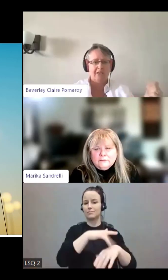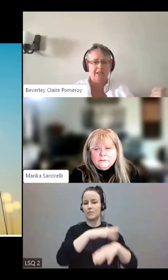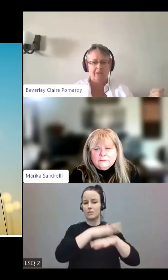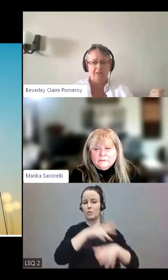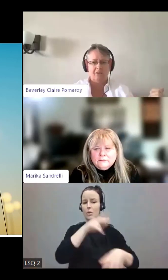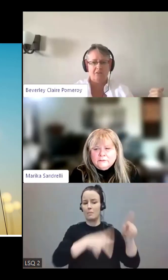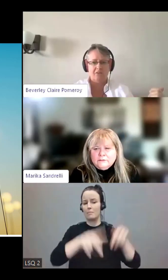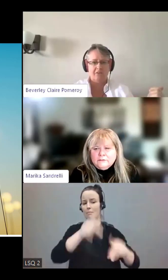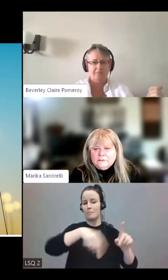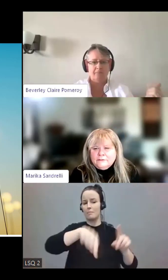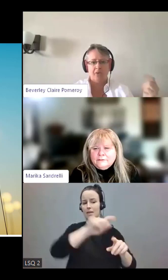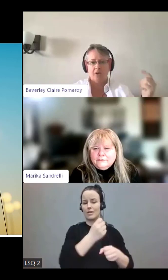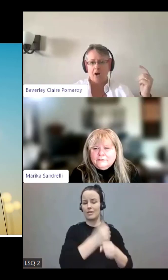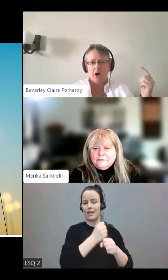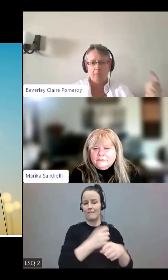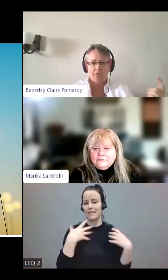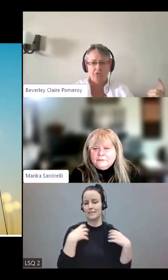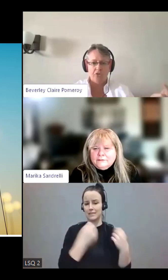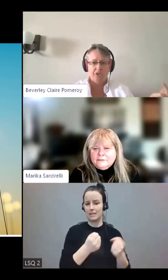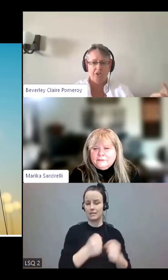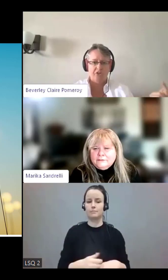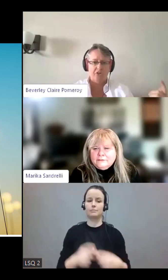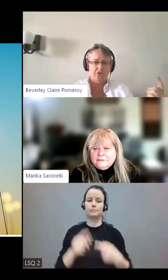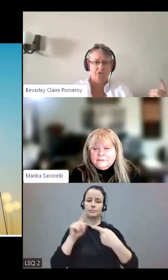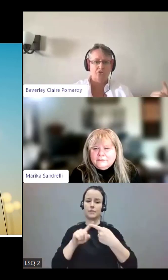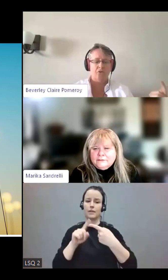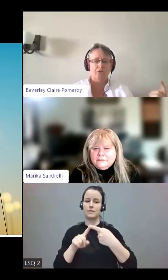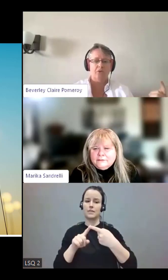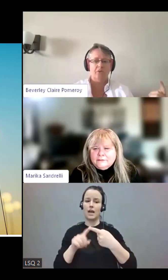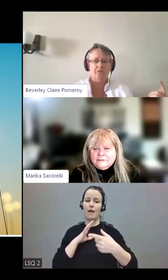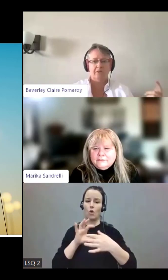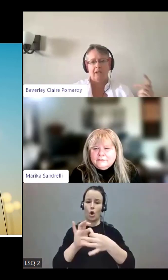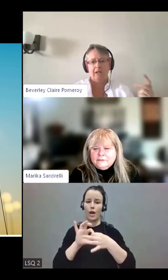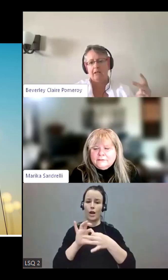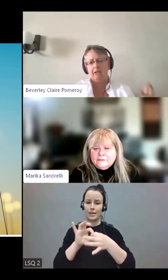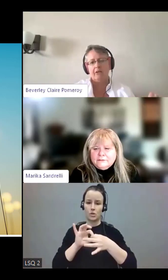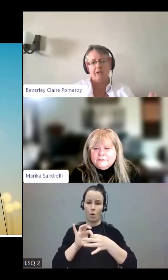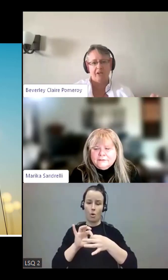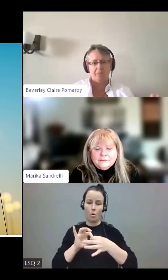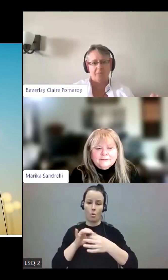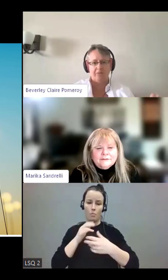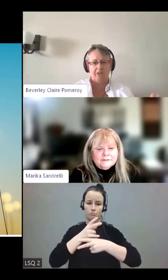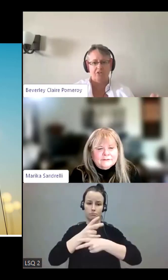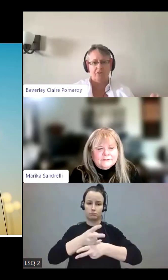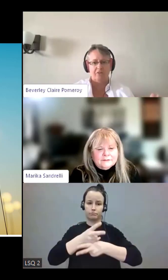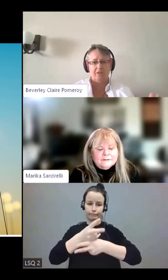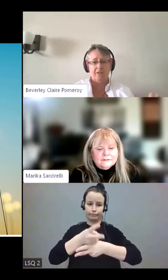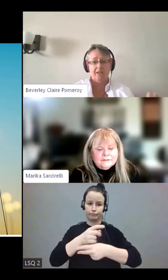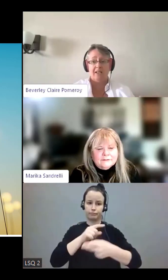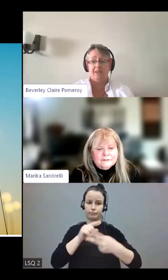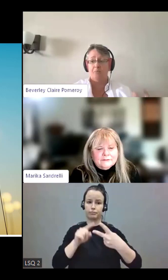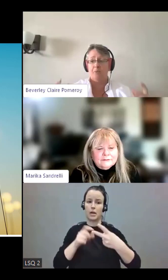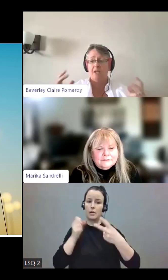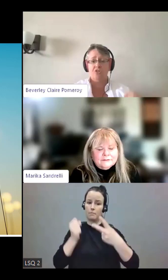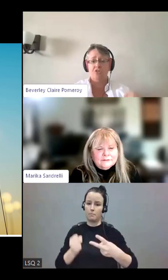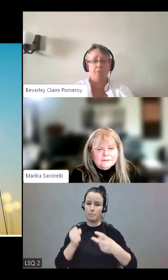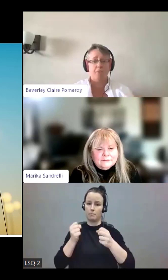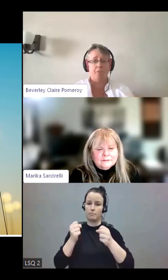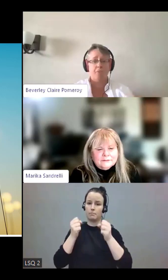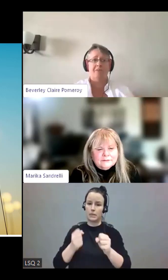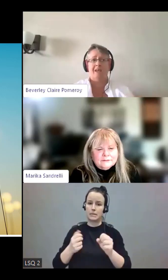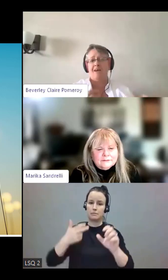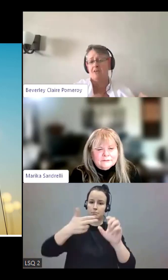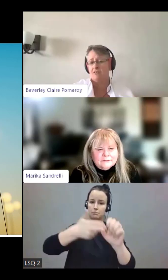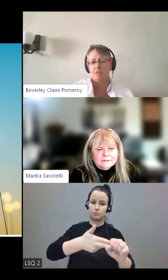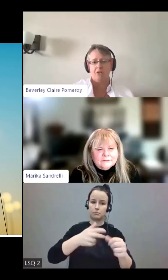bienveillante, occasion de contribuer et éclaircissement des attentes. Et comme